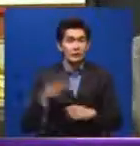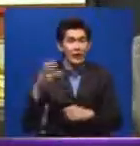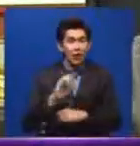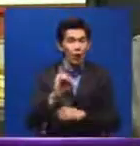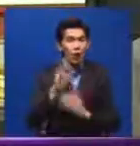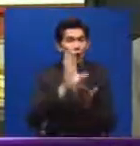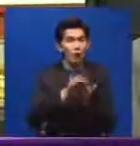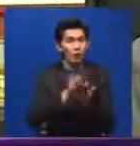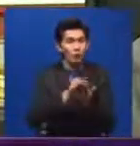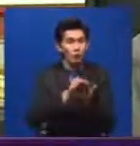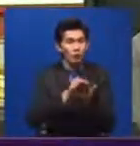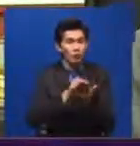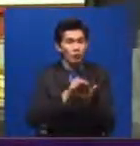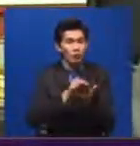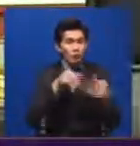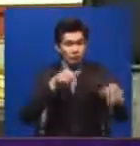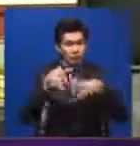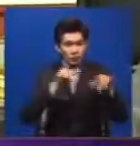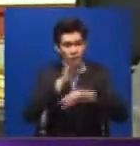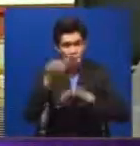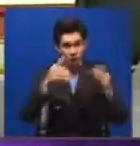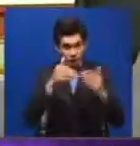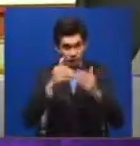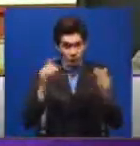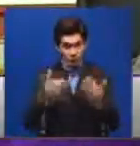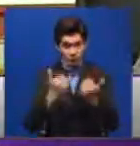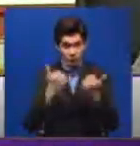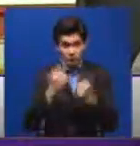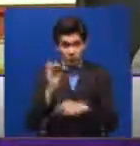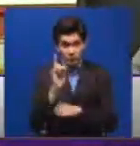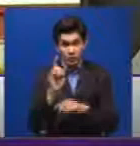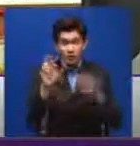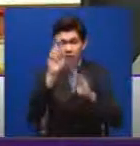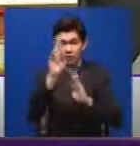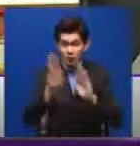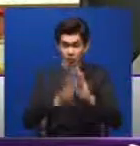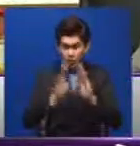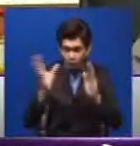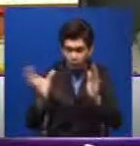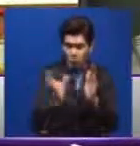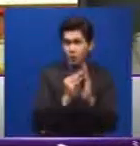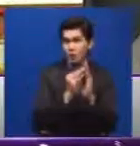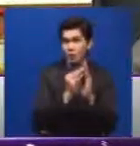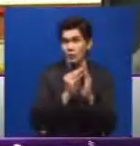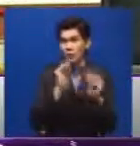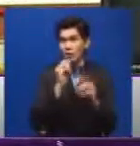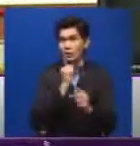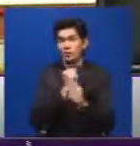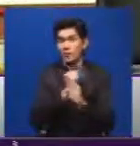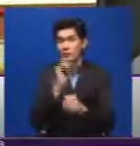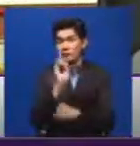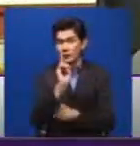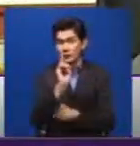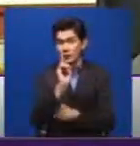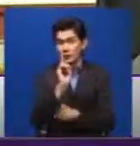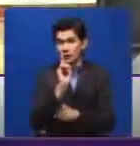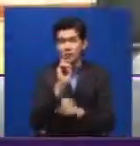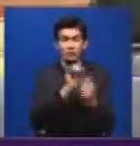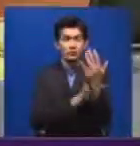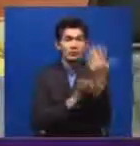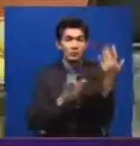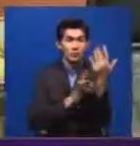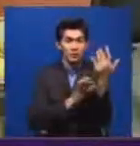ข้อมูลนะครับของพี่น้องประชาชนที่เข้าโครงการเนี่ยเอาเข้าสู่ระบบนะการระบบเนี่ยเราทำก็คือการระบบเข้าลงในคอมพิวเ